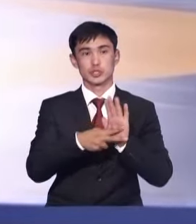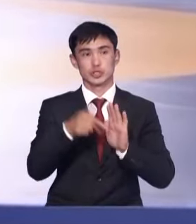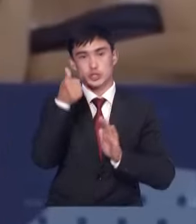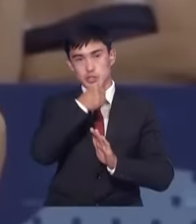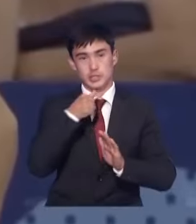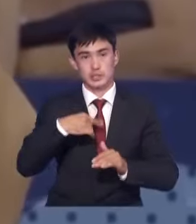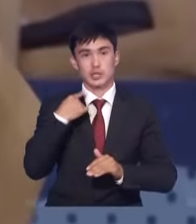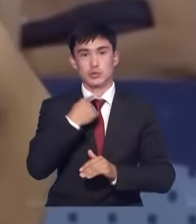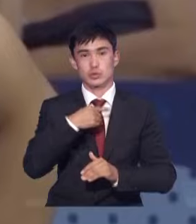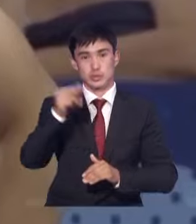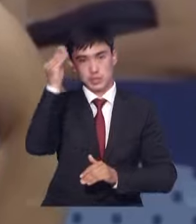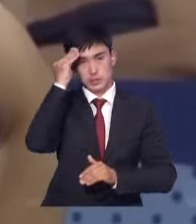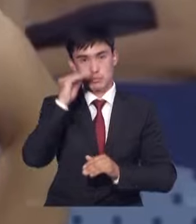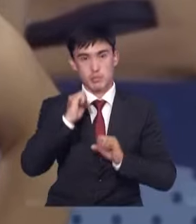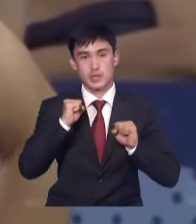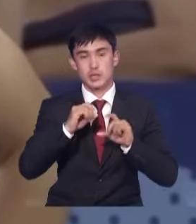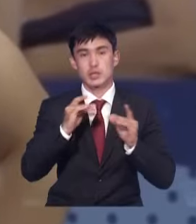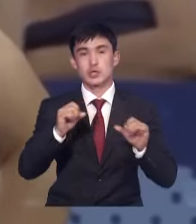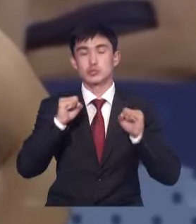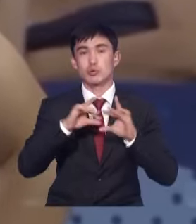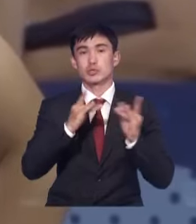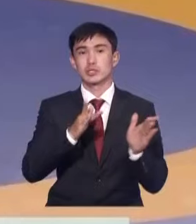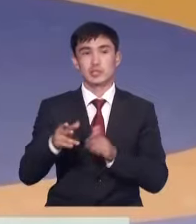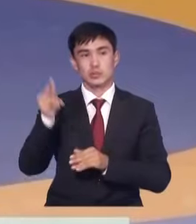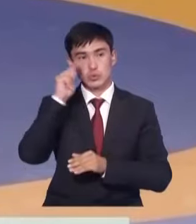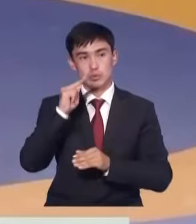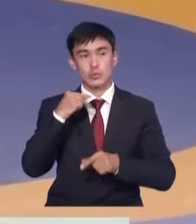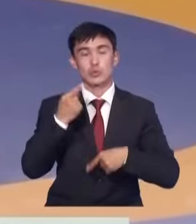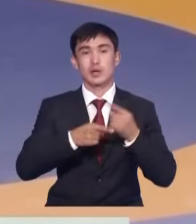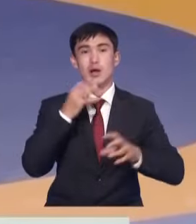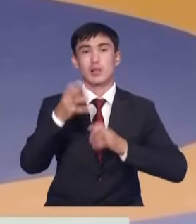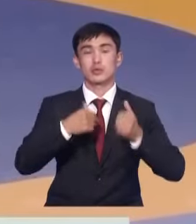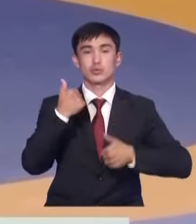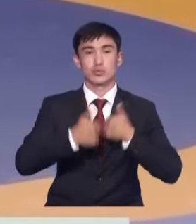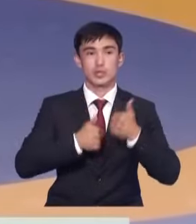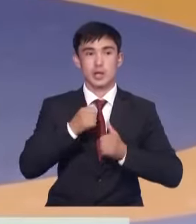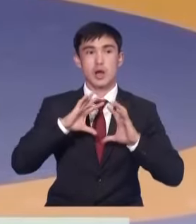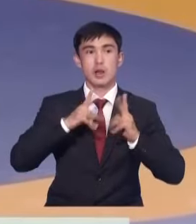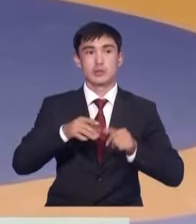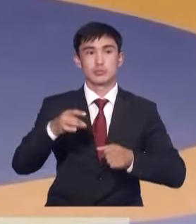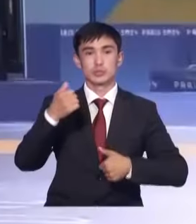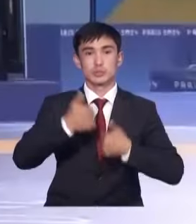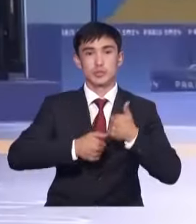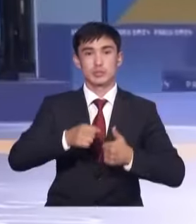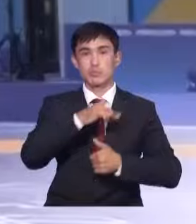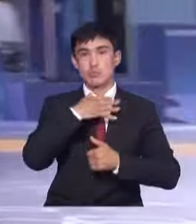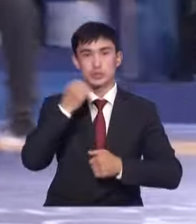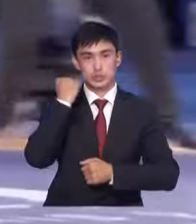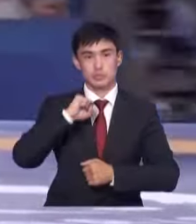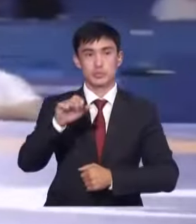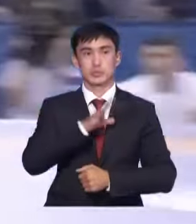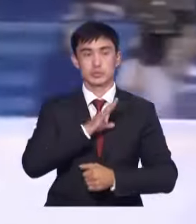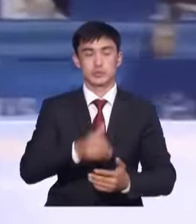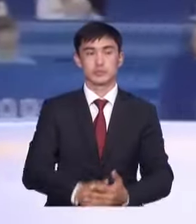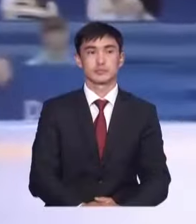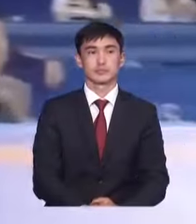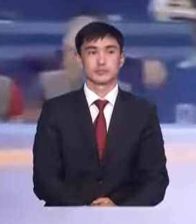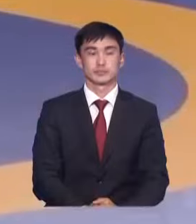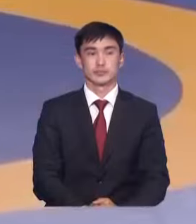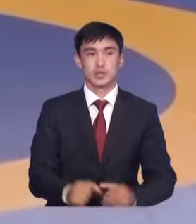қаласындағы дарынды балаларға арналған спорт интернатында оқыған. Бұған дейін ол халықаралық турнирлер мен әлем чемпионаттарының бірнеше мәрте жеңіс тұғырынан